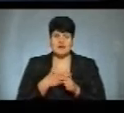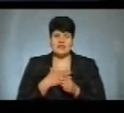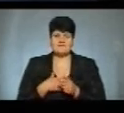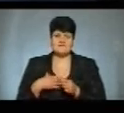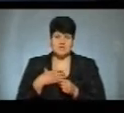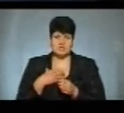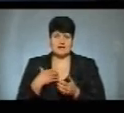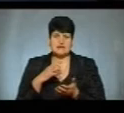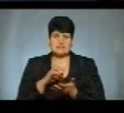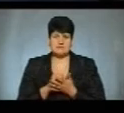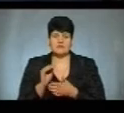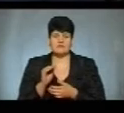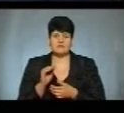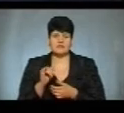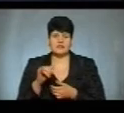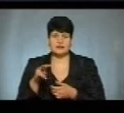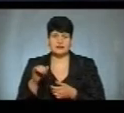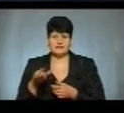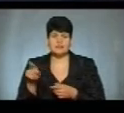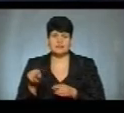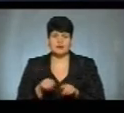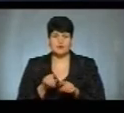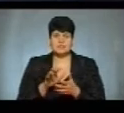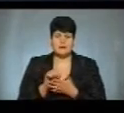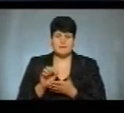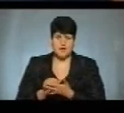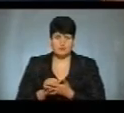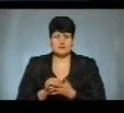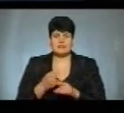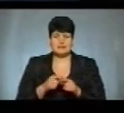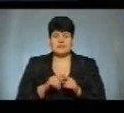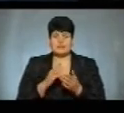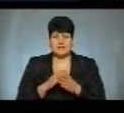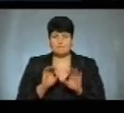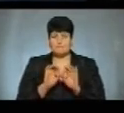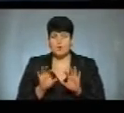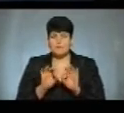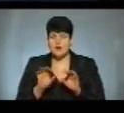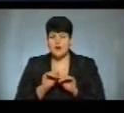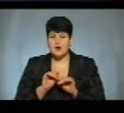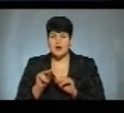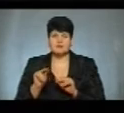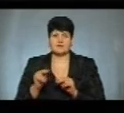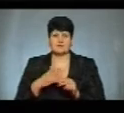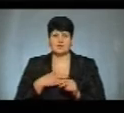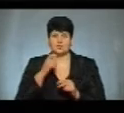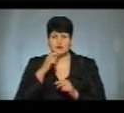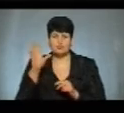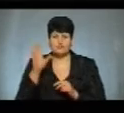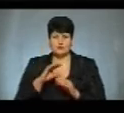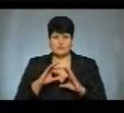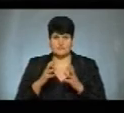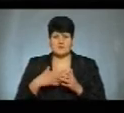Я займаюся філателією, вони також займаються, і це є пропаганда нашої України в цьому світі. Мені